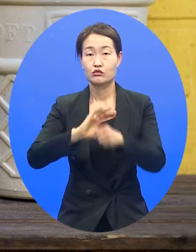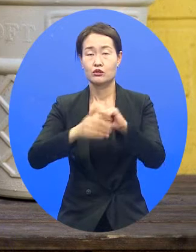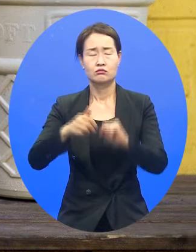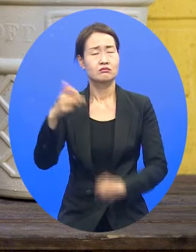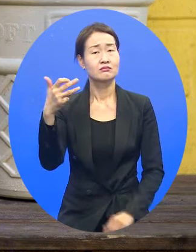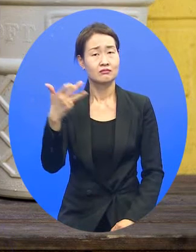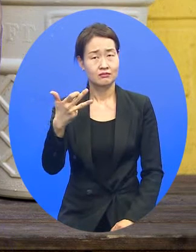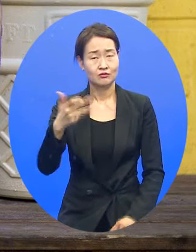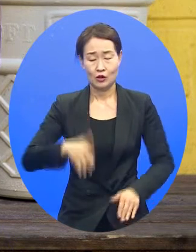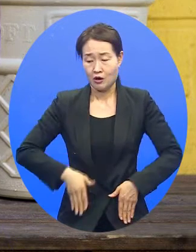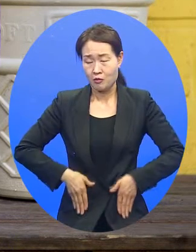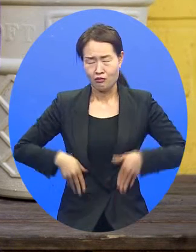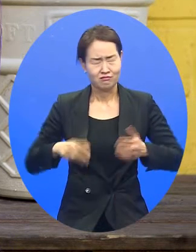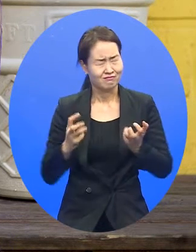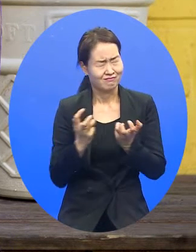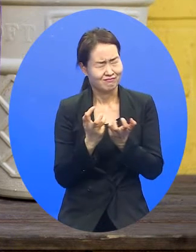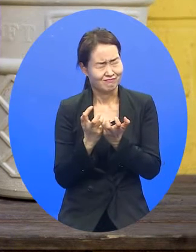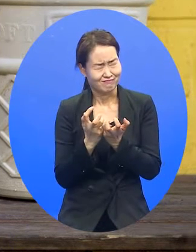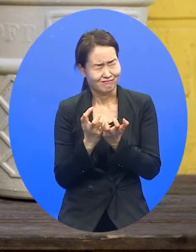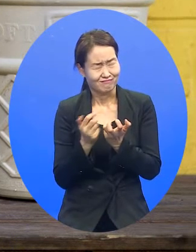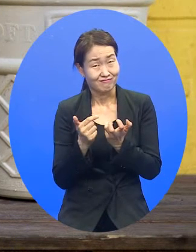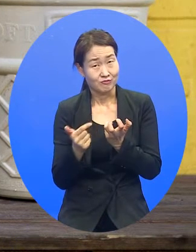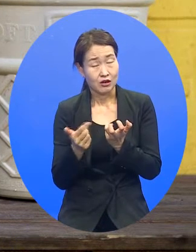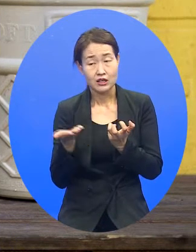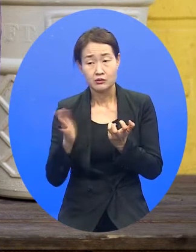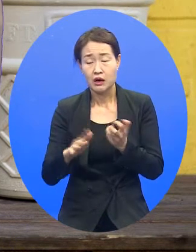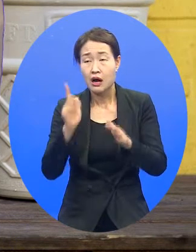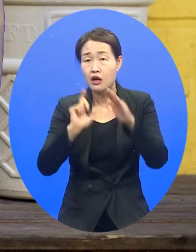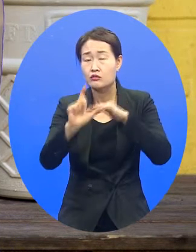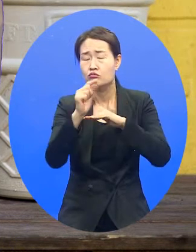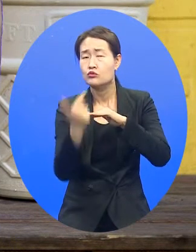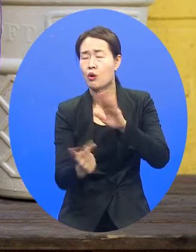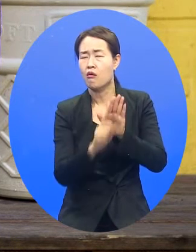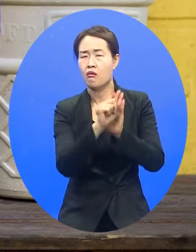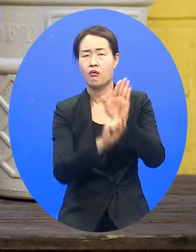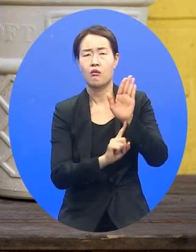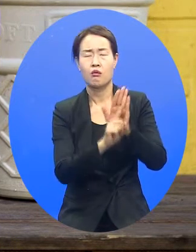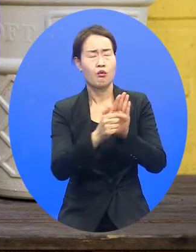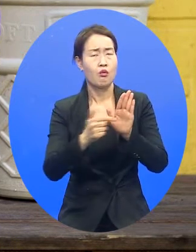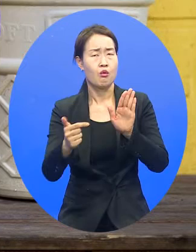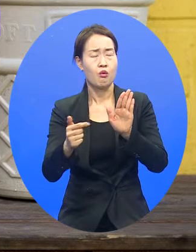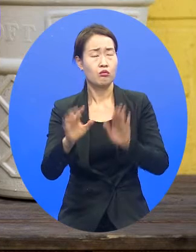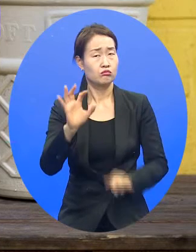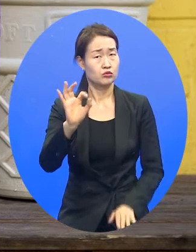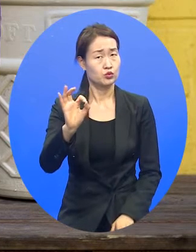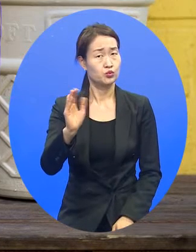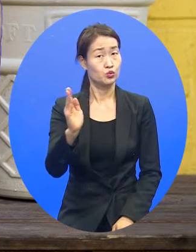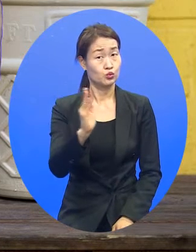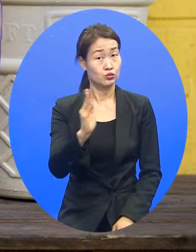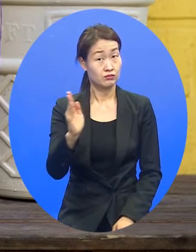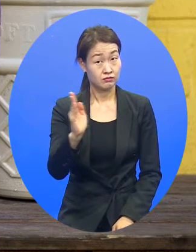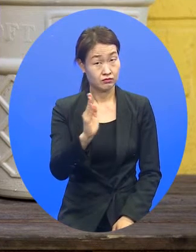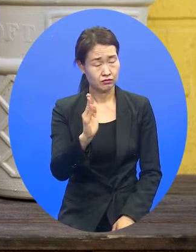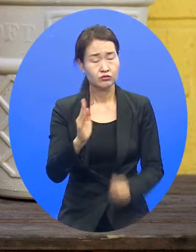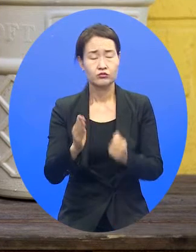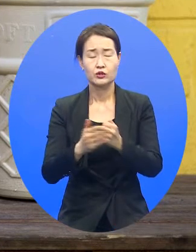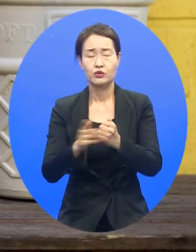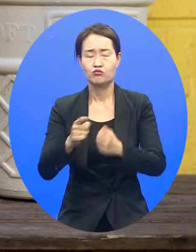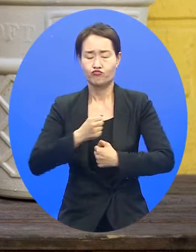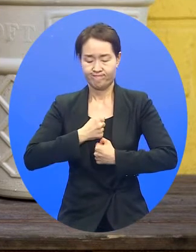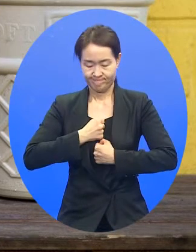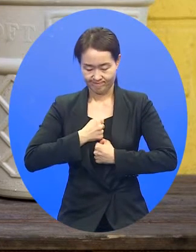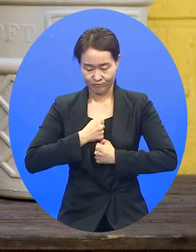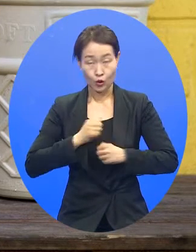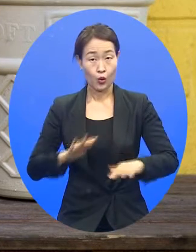대구 18도로 봄 기운 가득하겠습니다. 다만 아침 저녁으로는 일교차가 10도 내외로 크게 벌어지니까요.